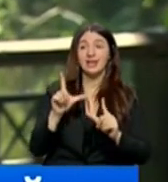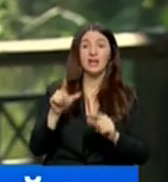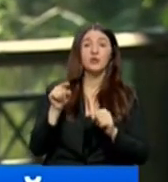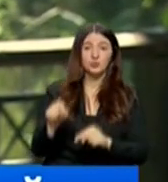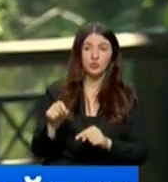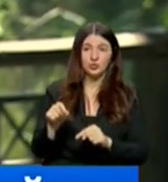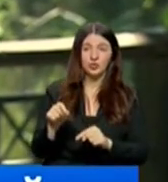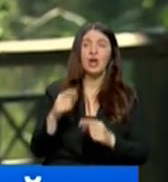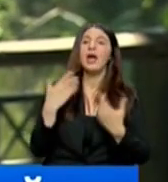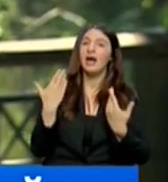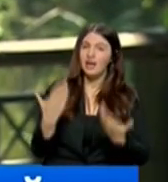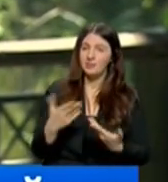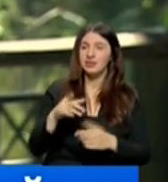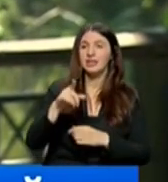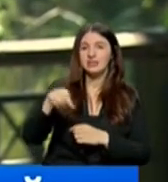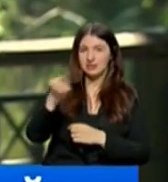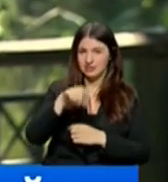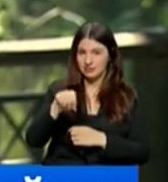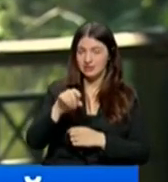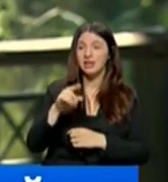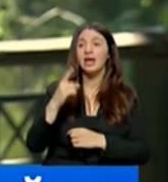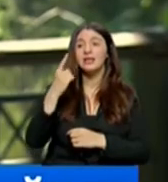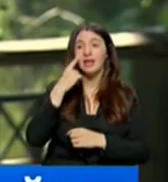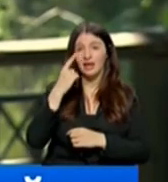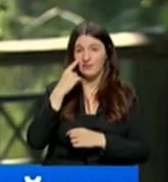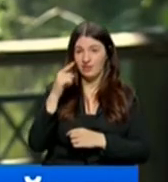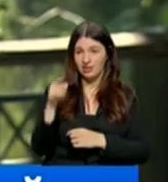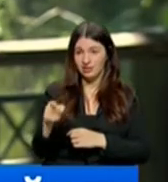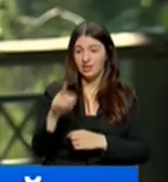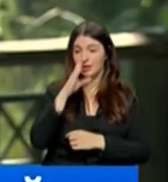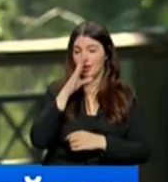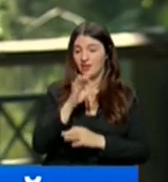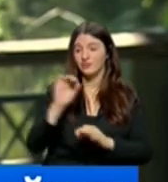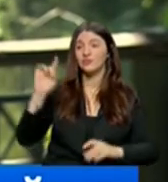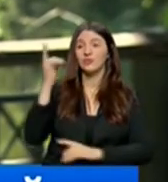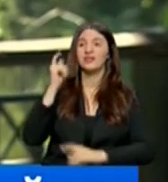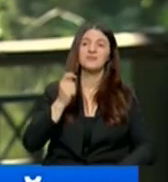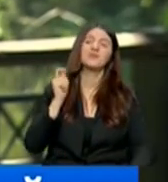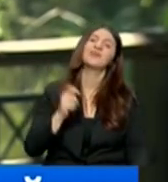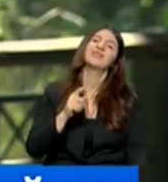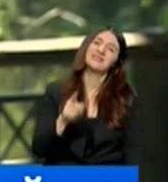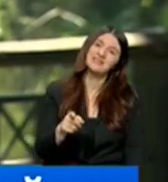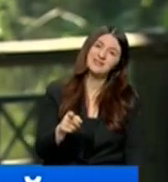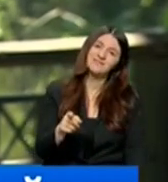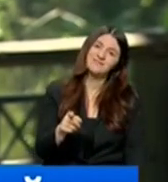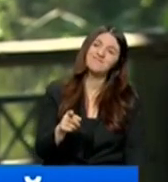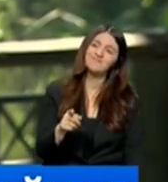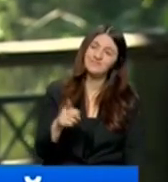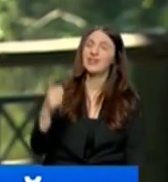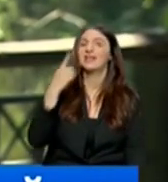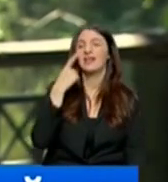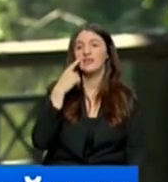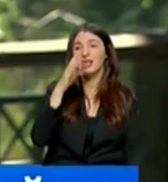şu, evet, elbette ki siz devleti tarafsız yönetmek zorundasınız.